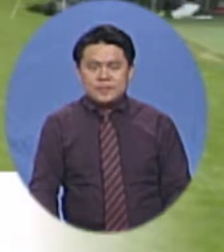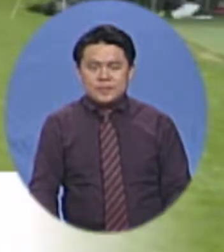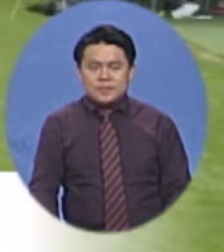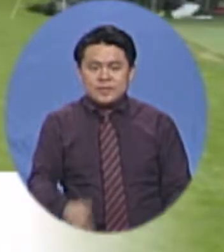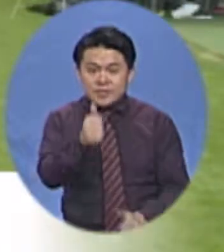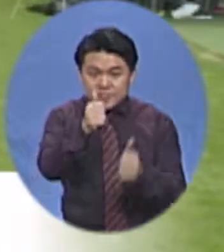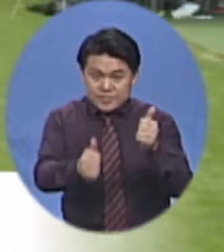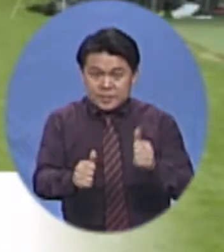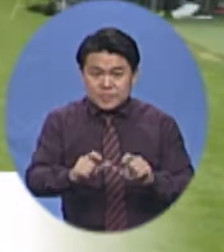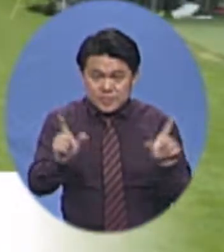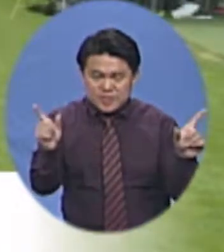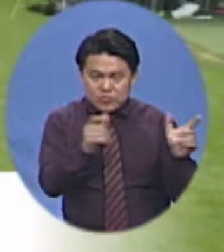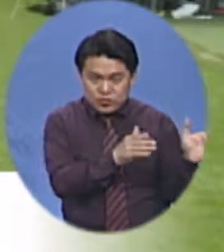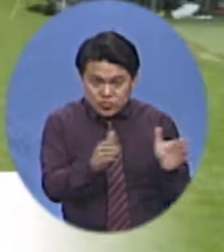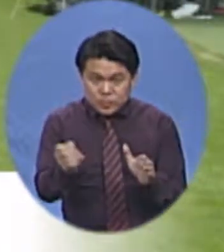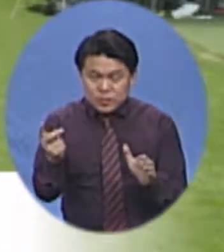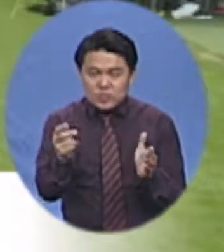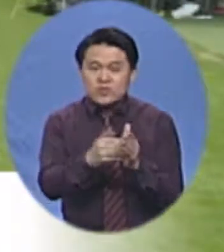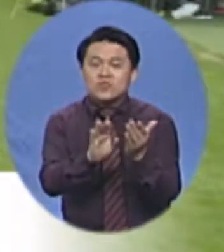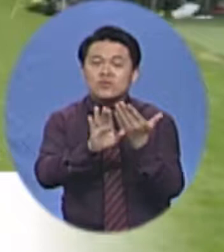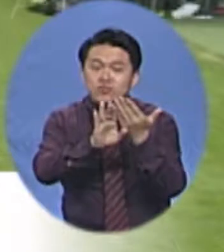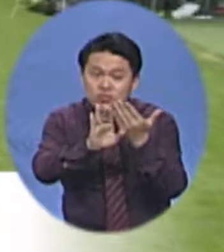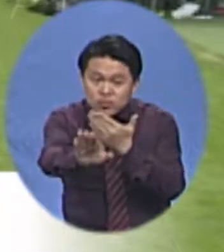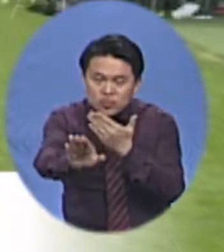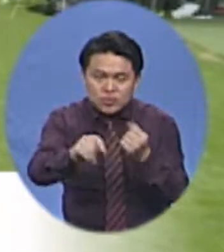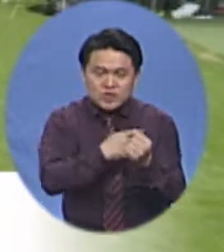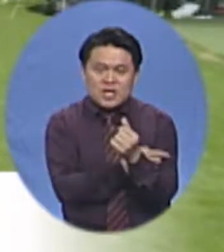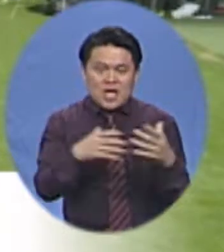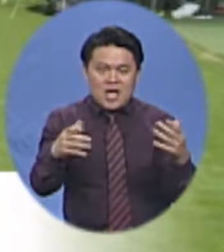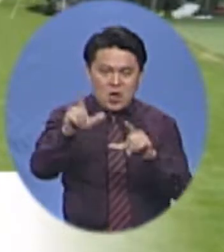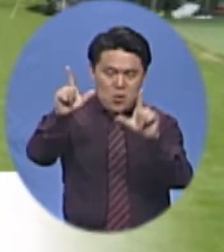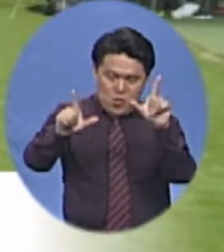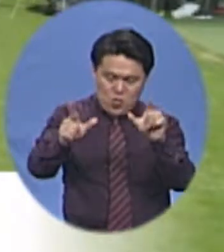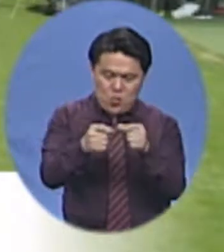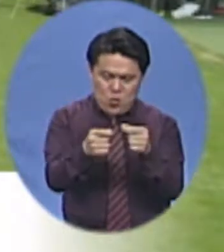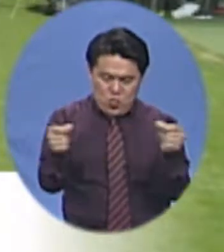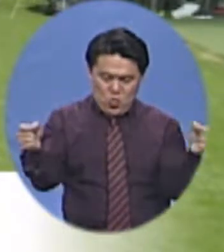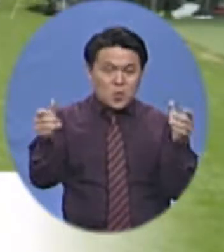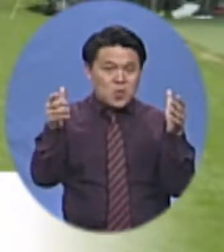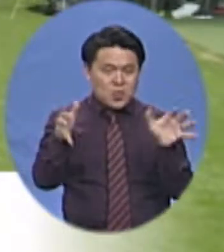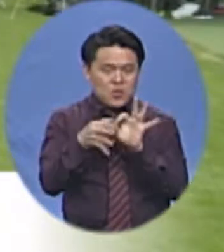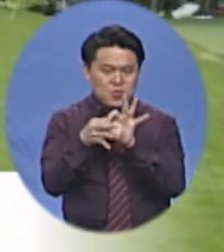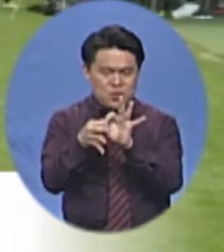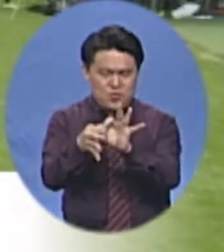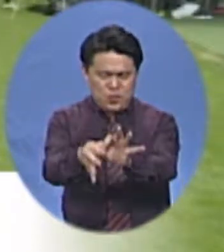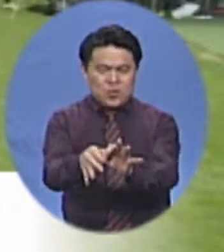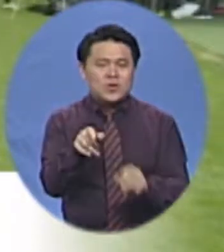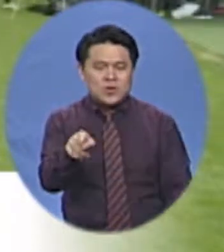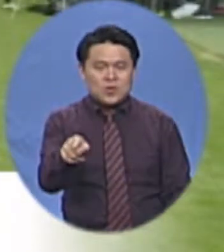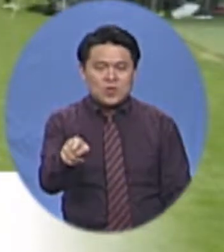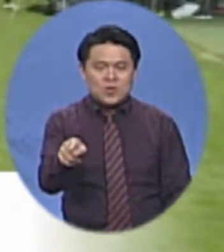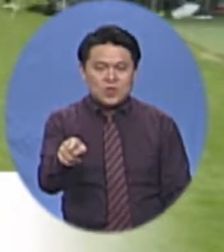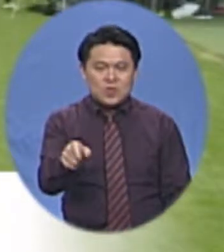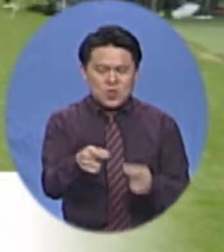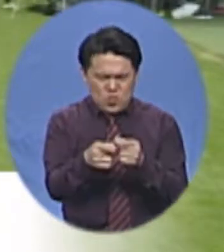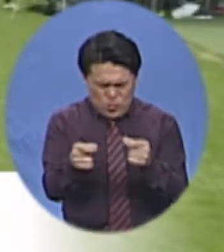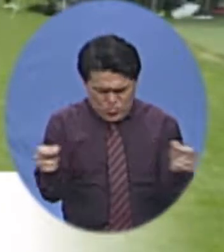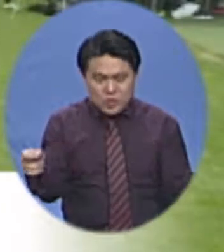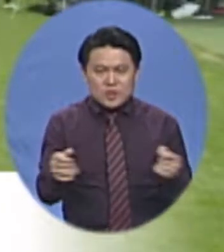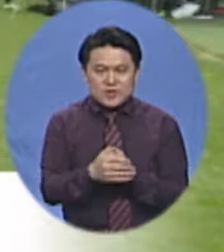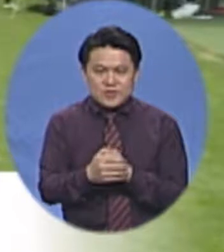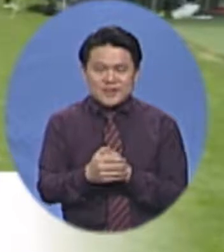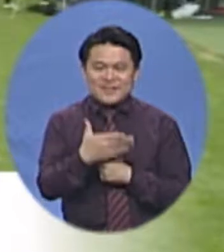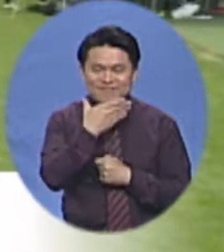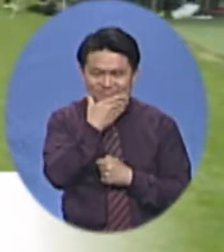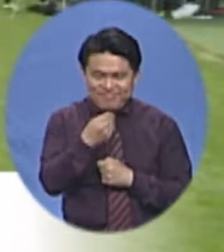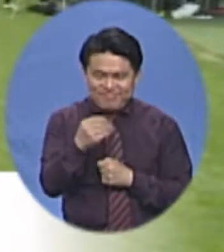시합 당일뿐만이 아니고 준비하는 과정이라든가 또 마치고 나서 단합하는 모습이라든가 이런 것들이 상당히 오랫동안 이렇게 지속이 되면서